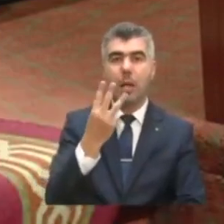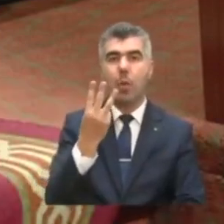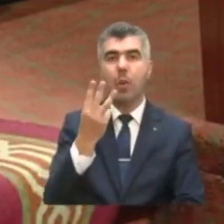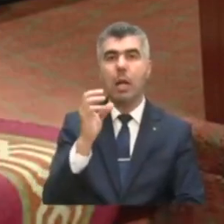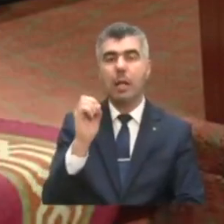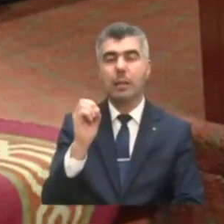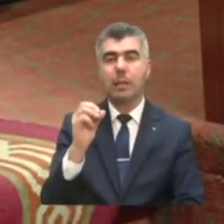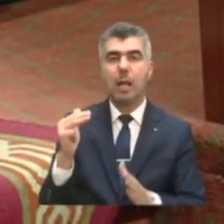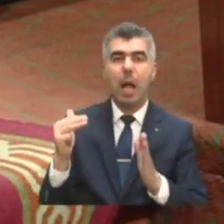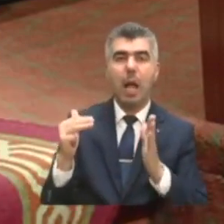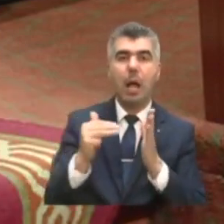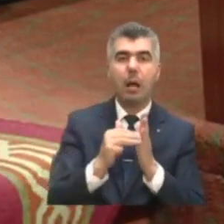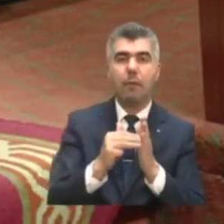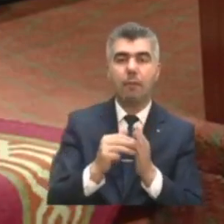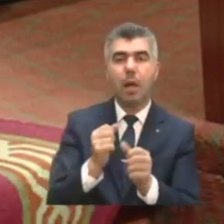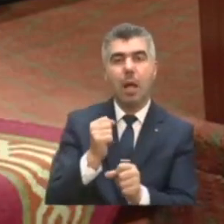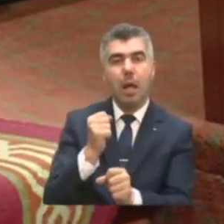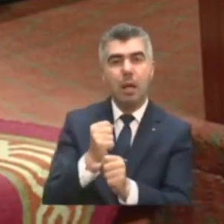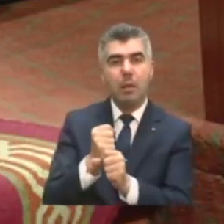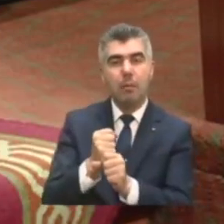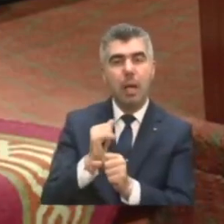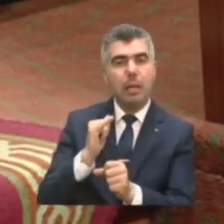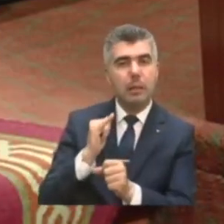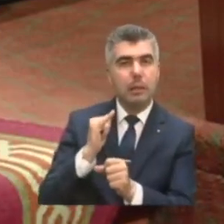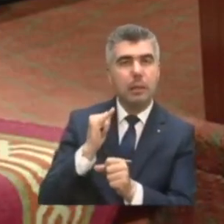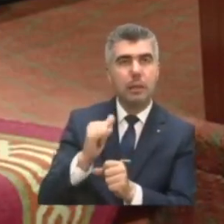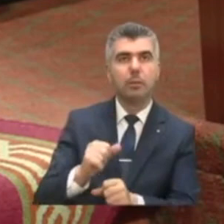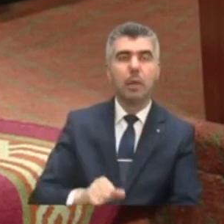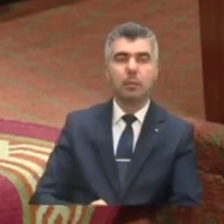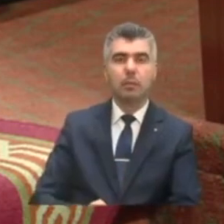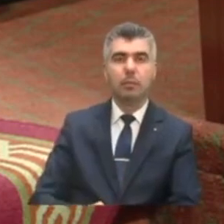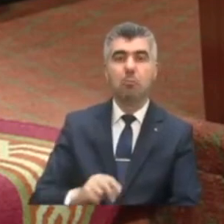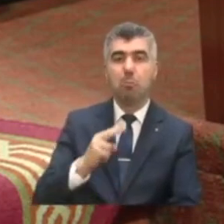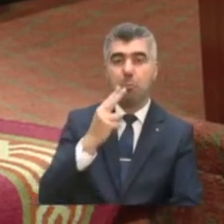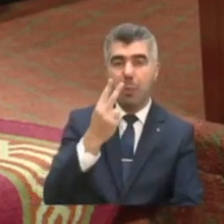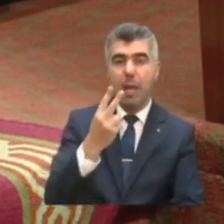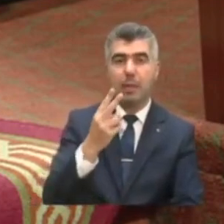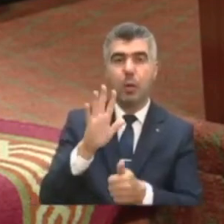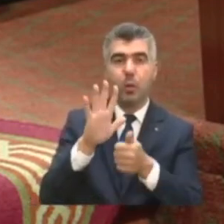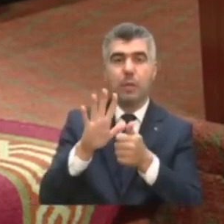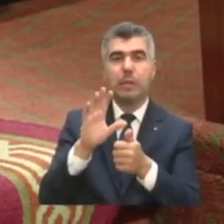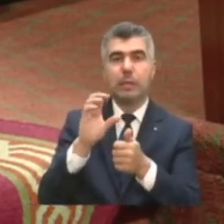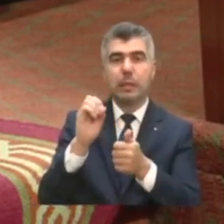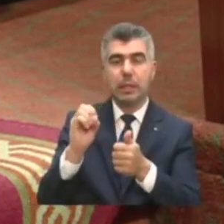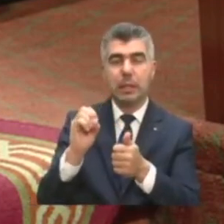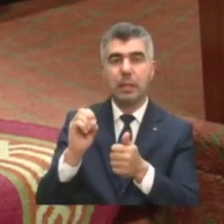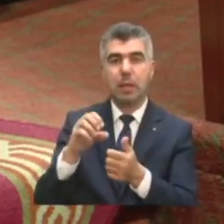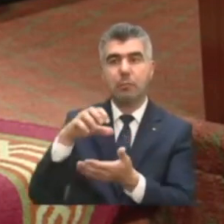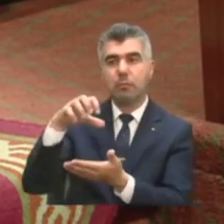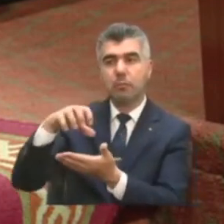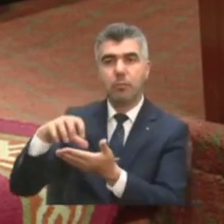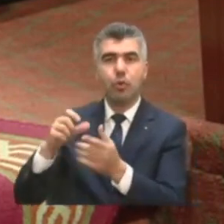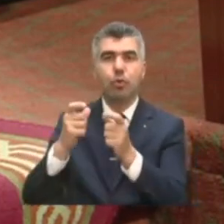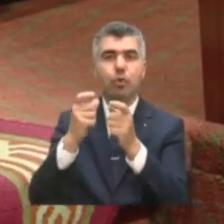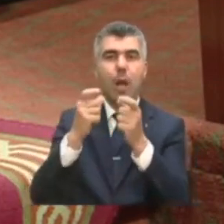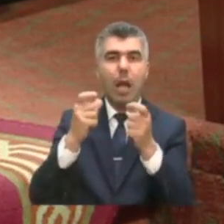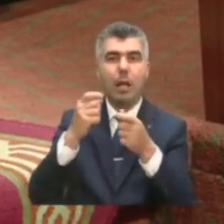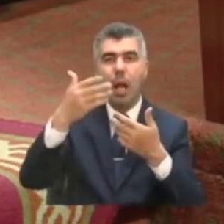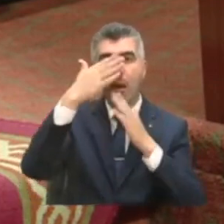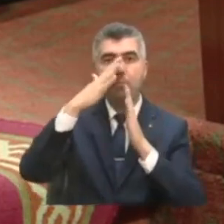230 الف منصب شغل قاره في 260 مصنع في البلاد،